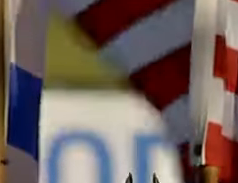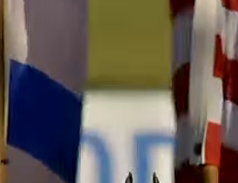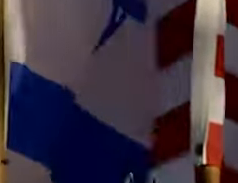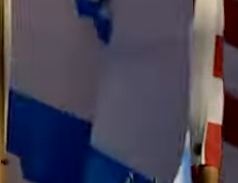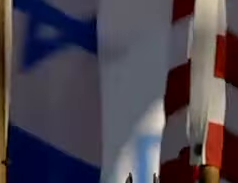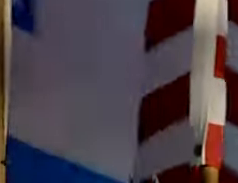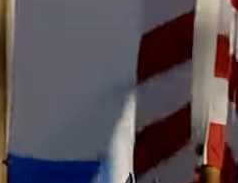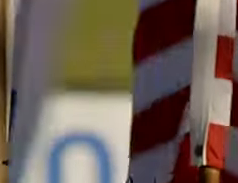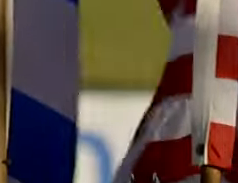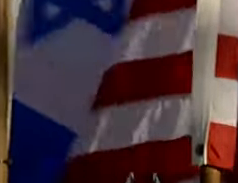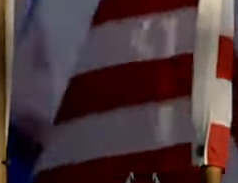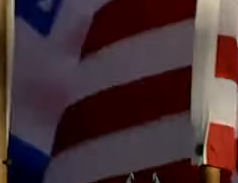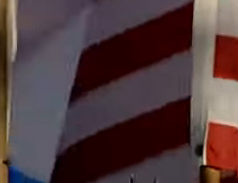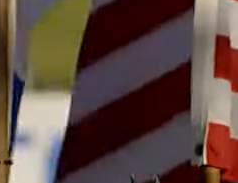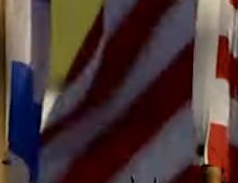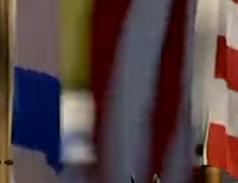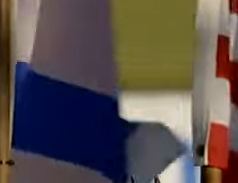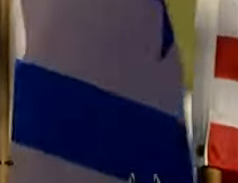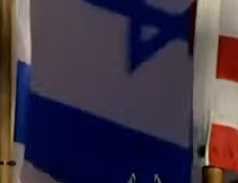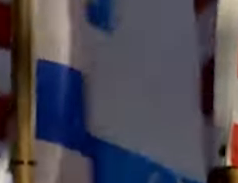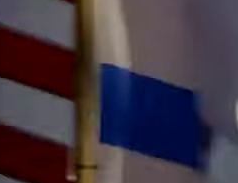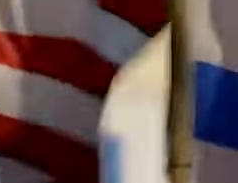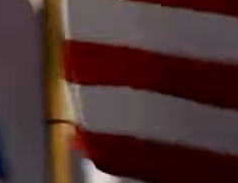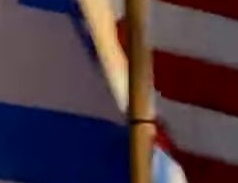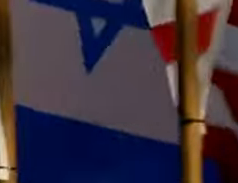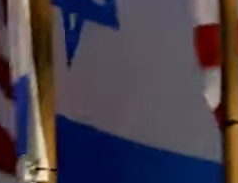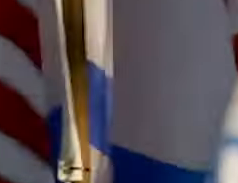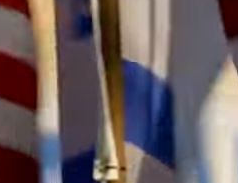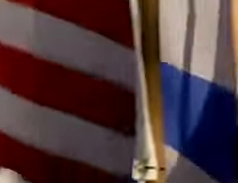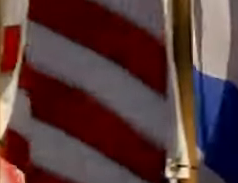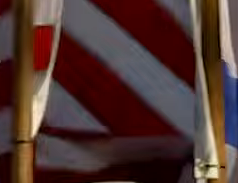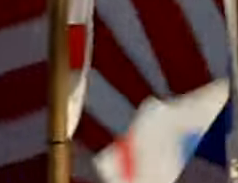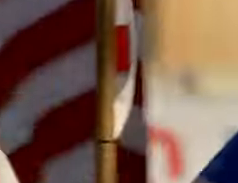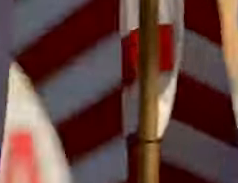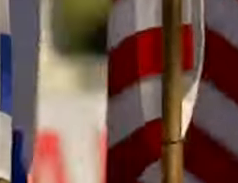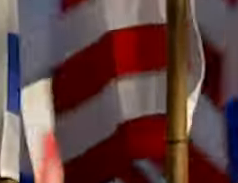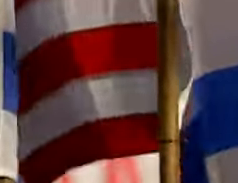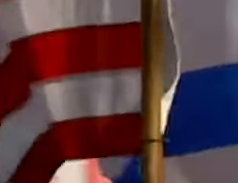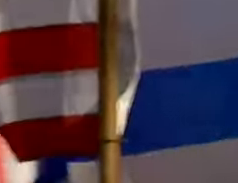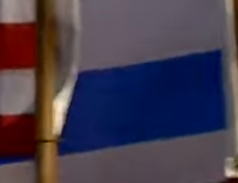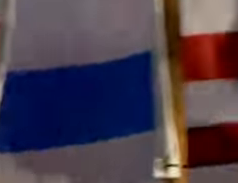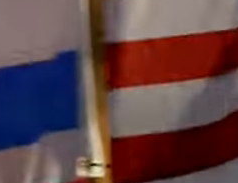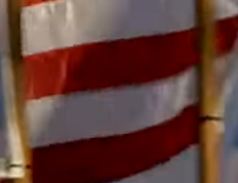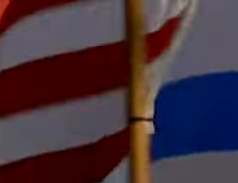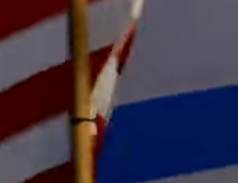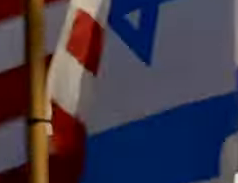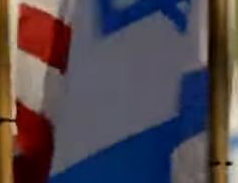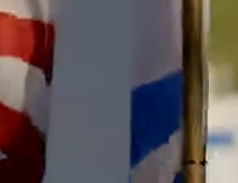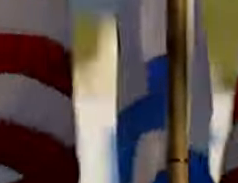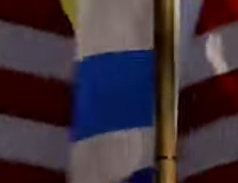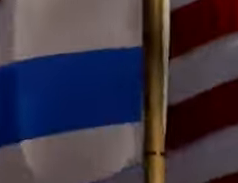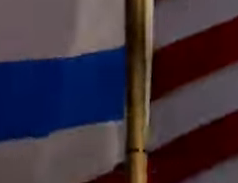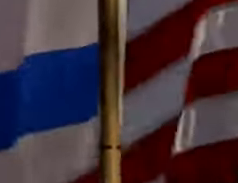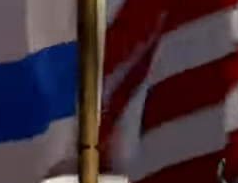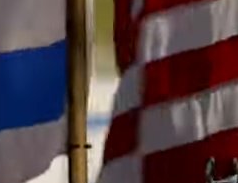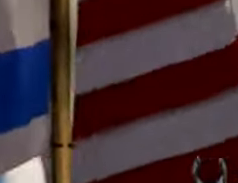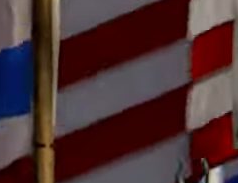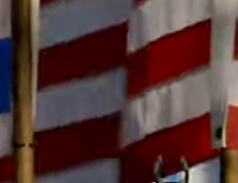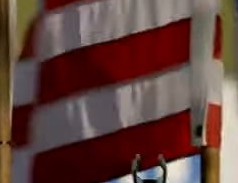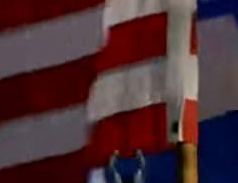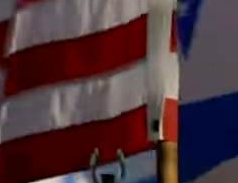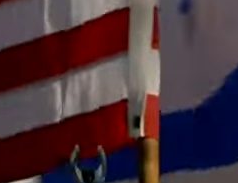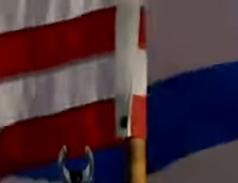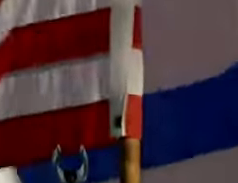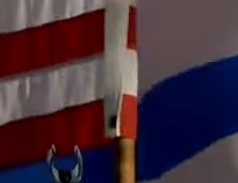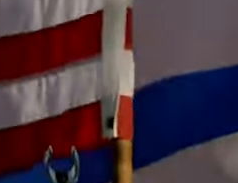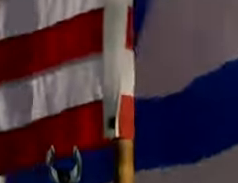שחווינו בשבת הקשה הזאת. אבל מאז התגלה בעם שלנו, בתוך הכאב